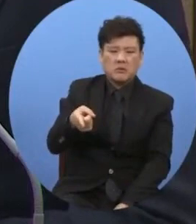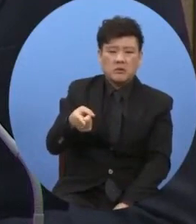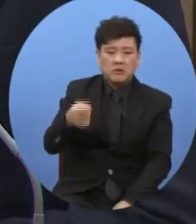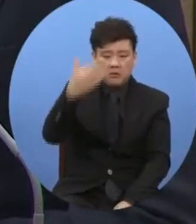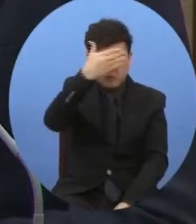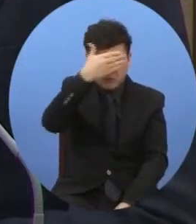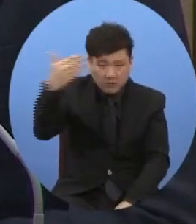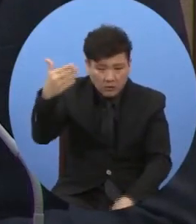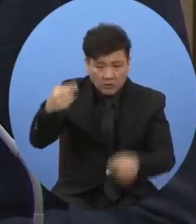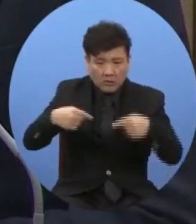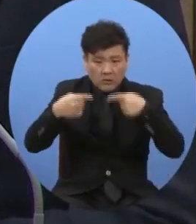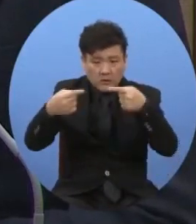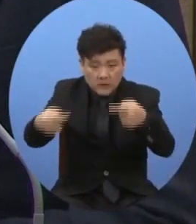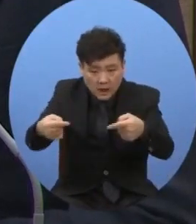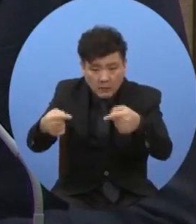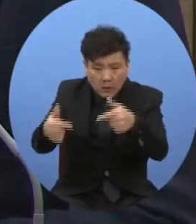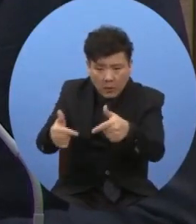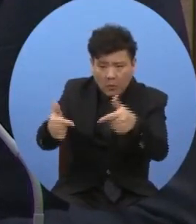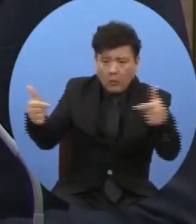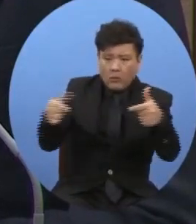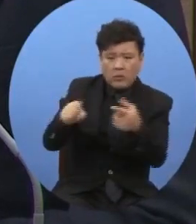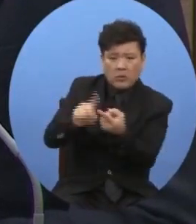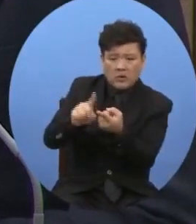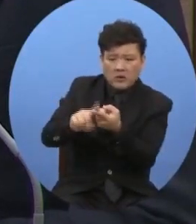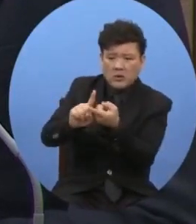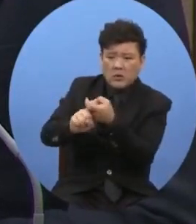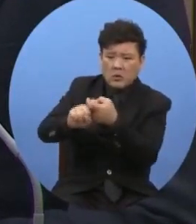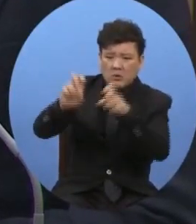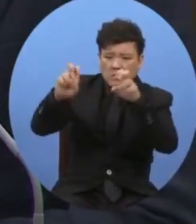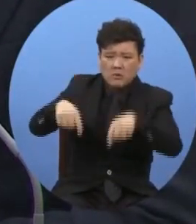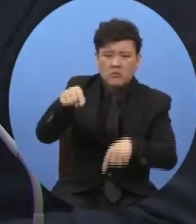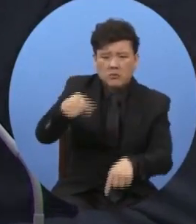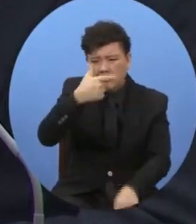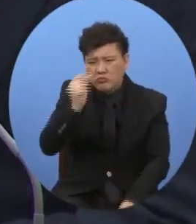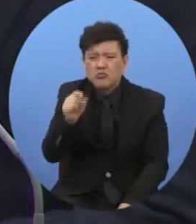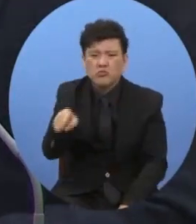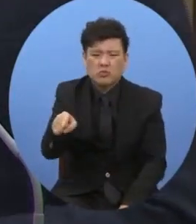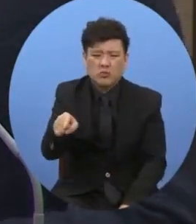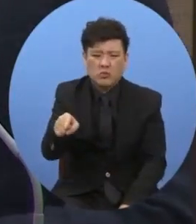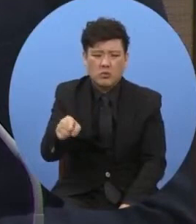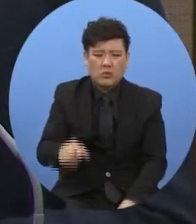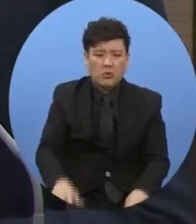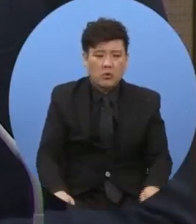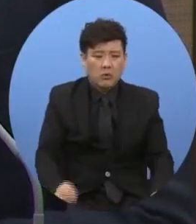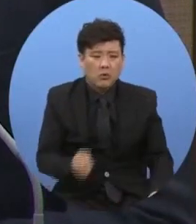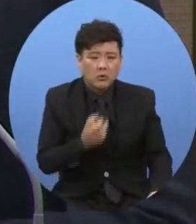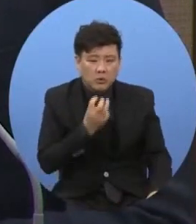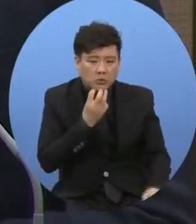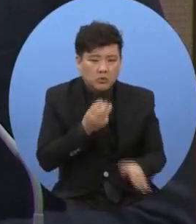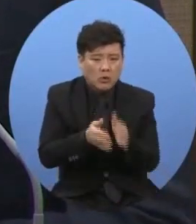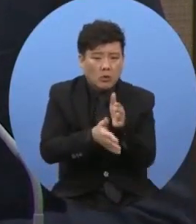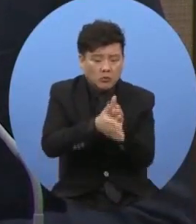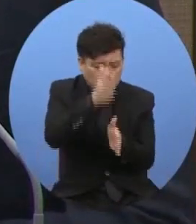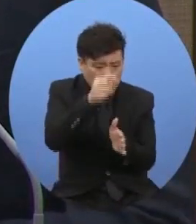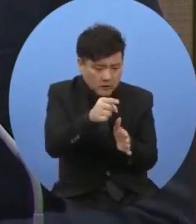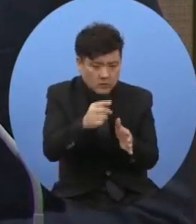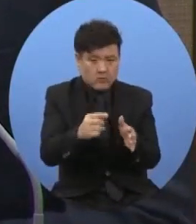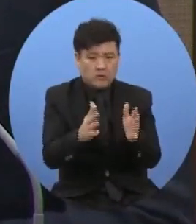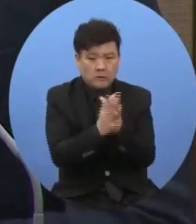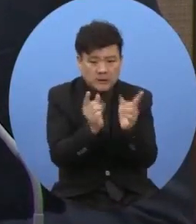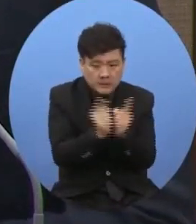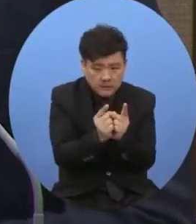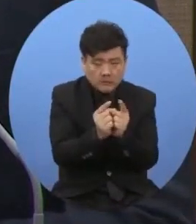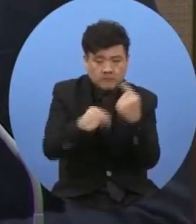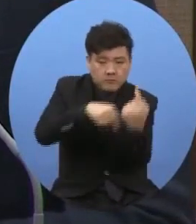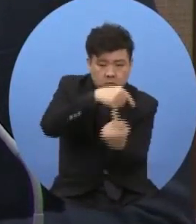활성화에 있어가지고 어떤 공감대나 이런 게 좀 부족합니다. 그래 저는 서울시에서 더 리드감 가지고 책임감 있게 어떤 운영